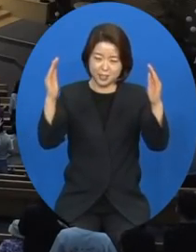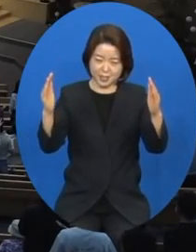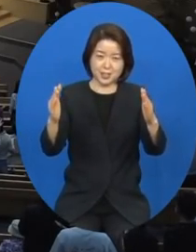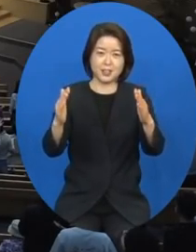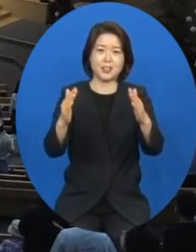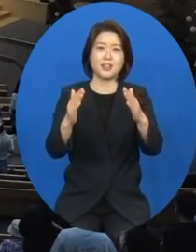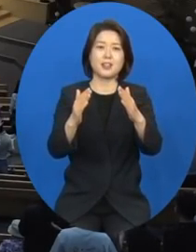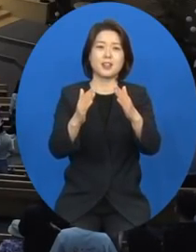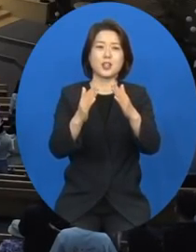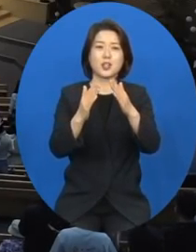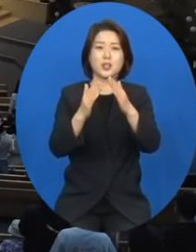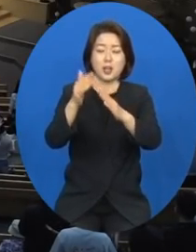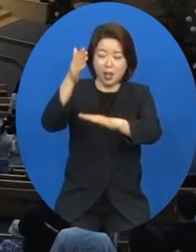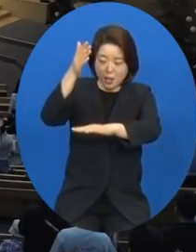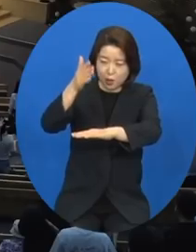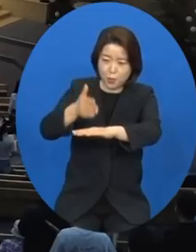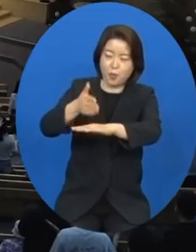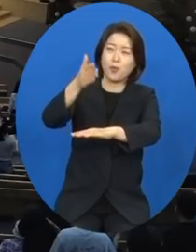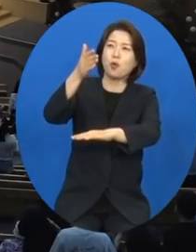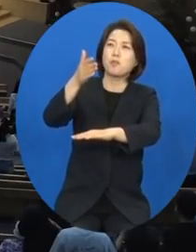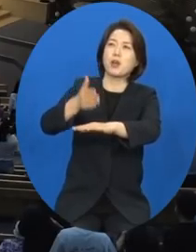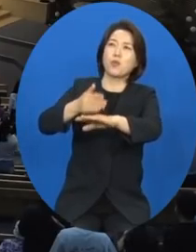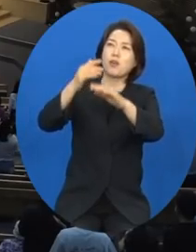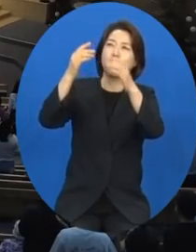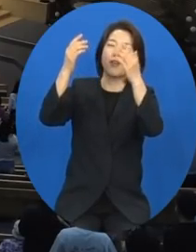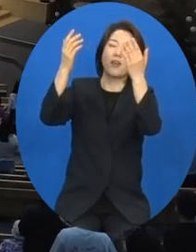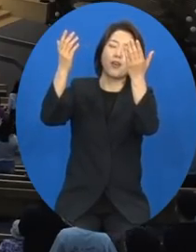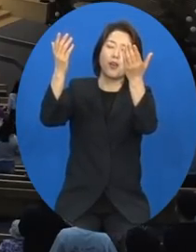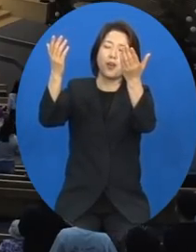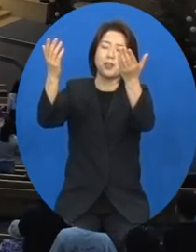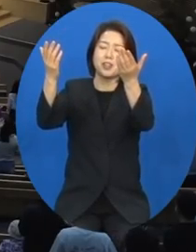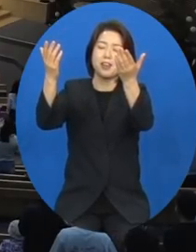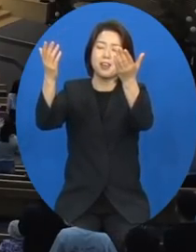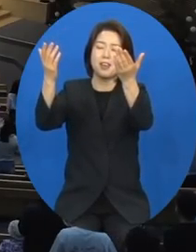we do our